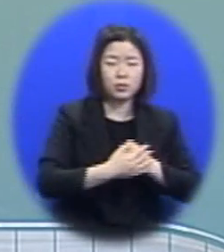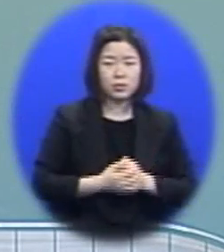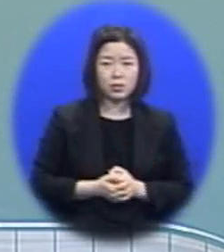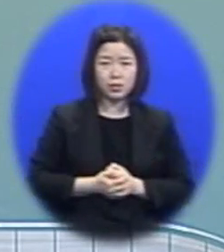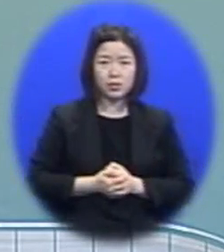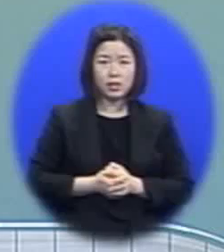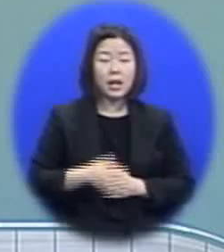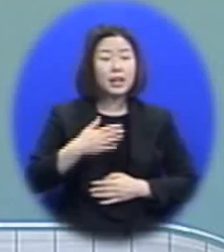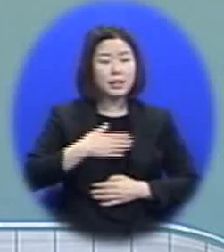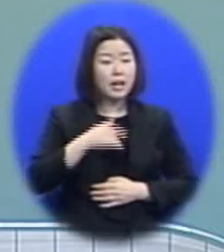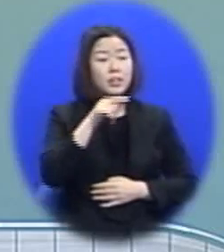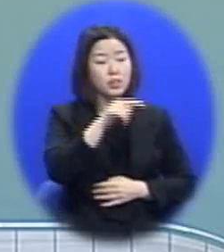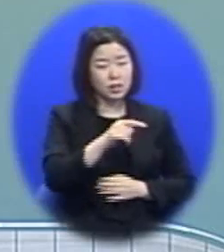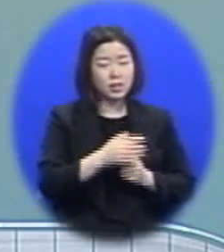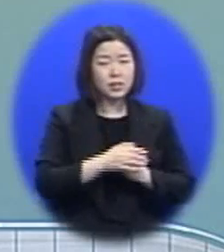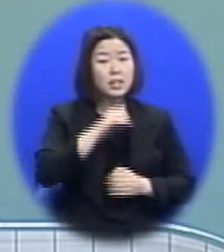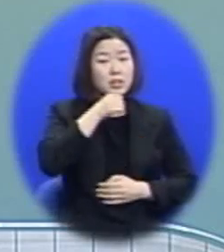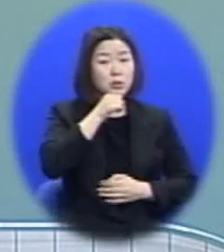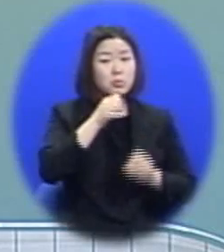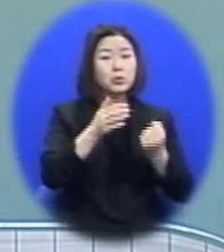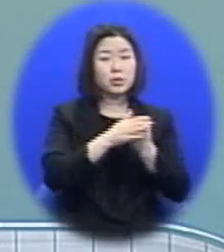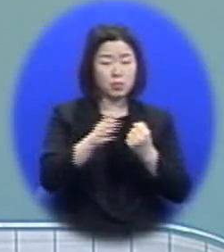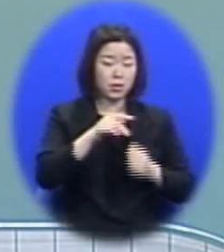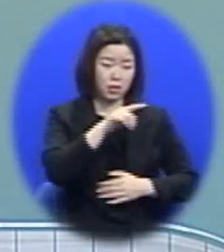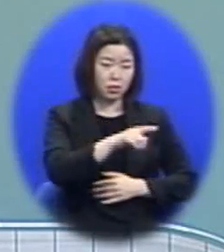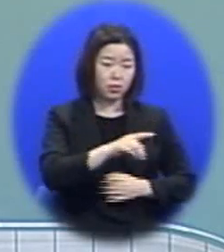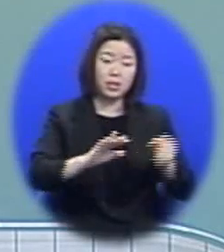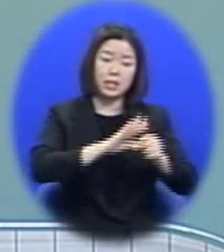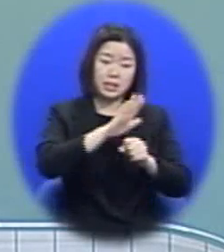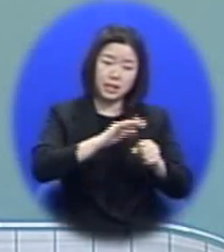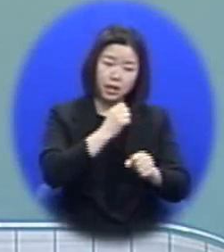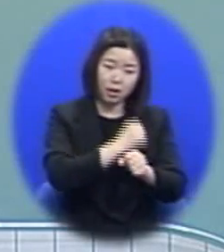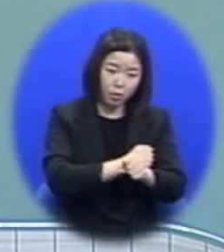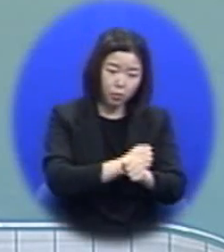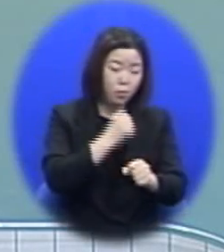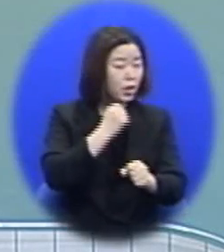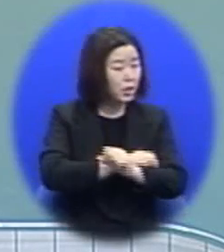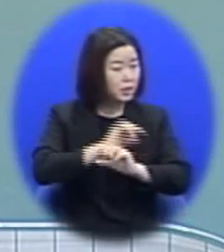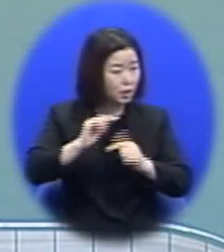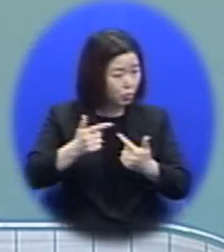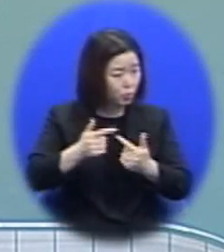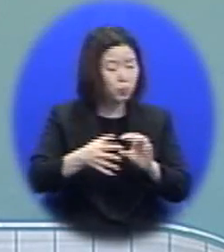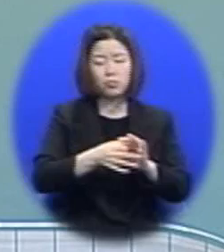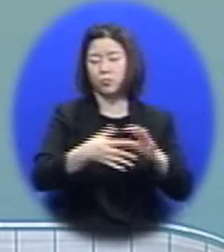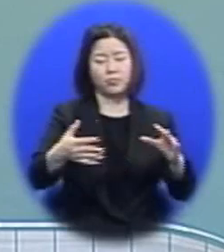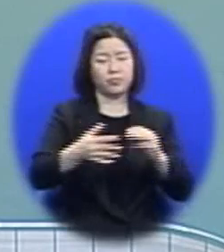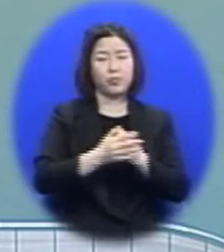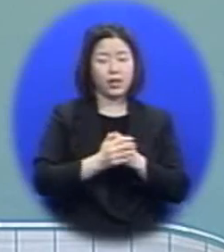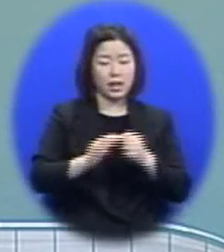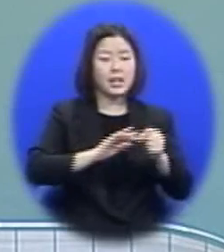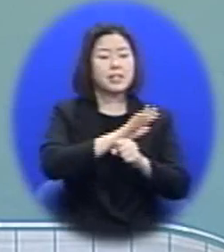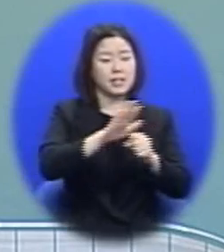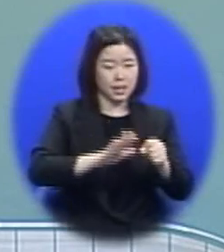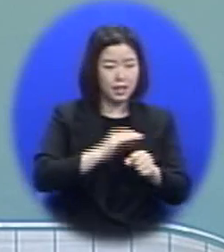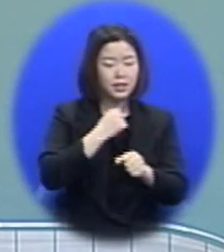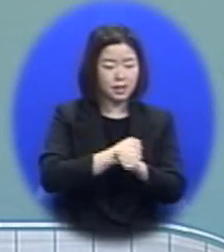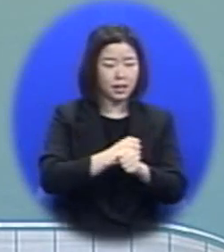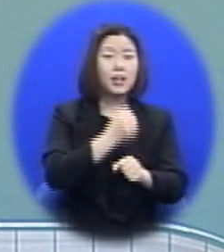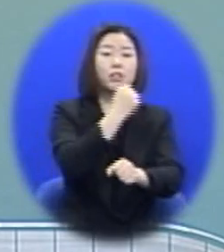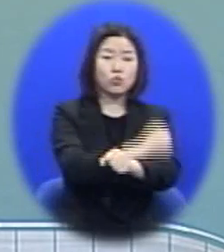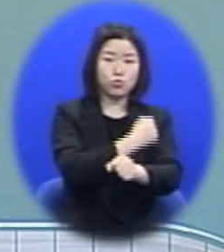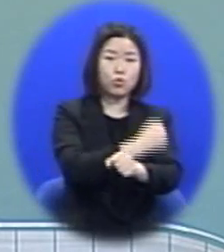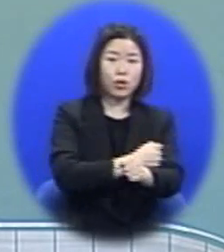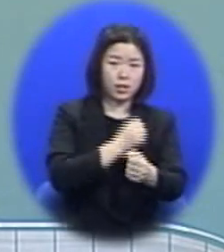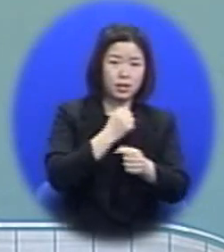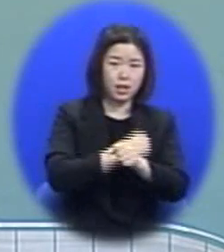나는 너의 성적 때문에 너를 사랑하고 안 사랑하고 하는게 없어 사랑한다 수고했다